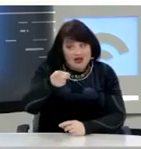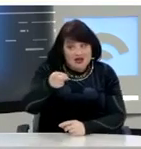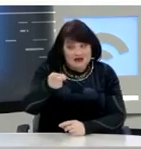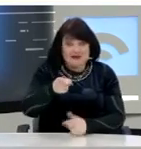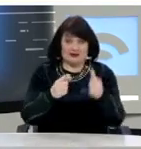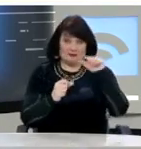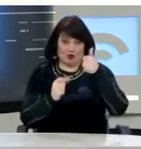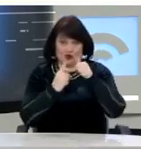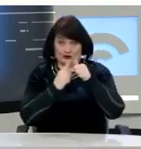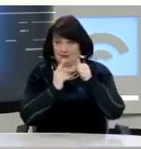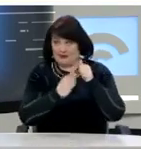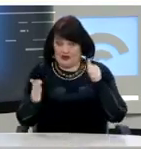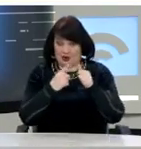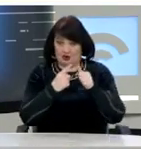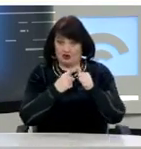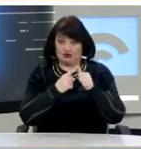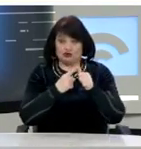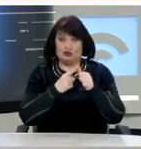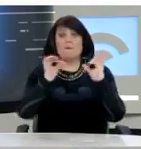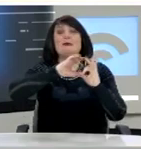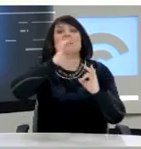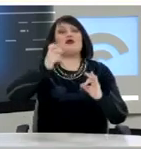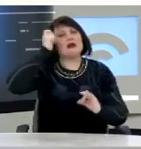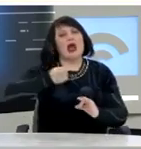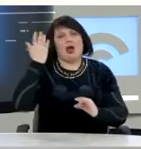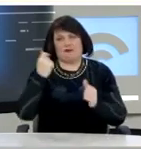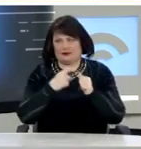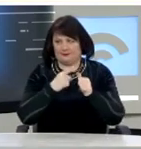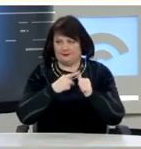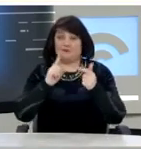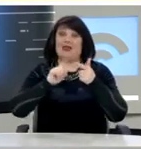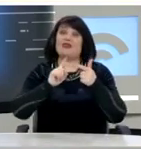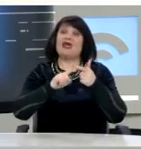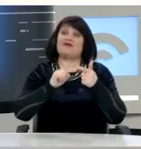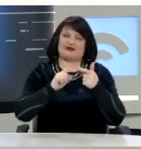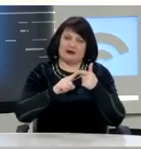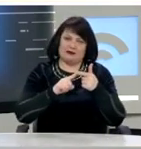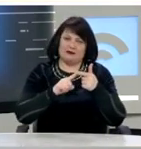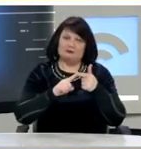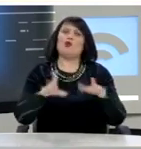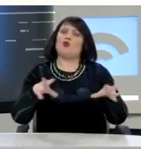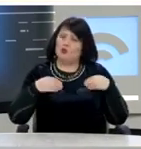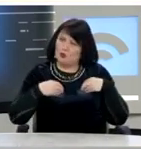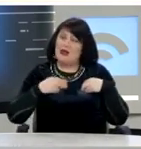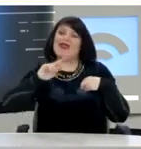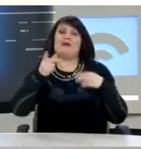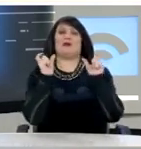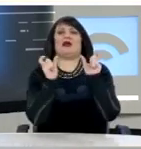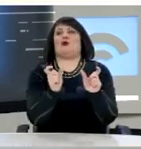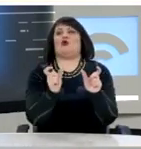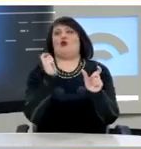Στην πρώτη, λέει, δεν δεχόμασταν ονομασία Μακεδόνια. Στη δεύτερη, δεχτήκαμε σύνθετη